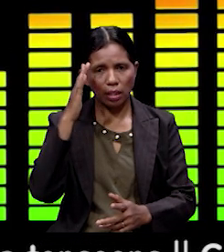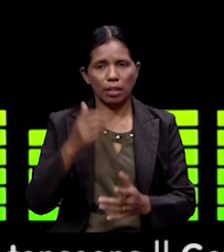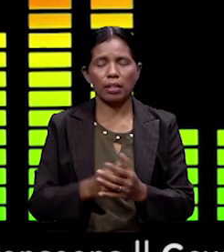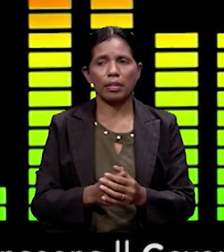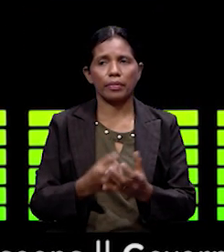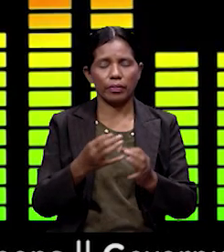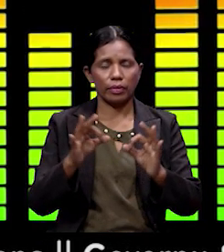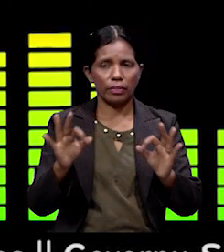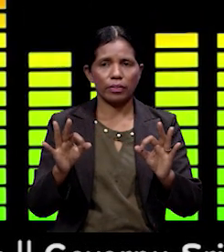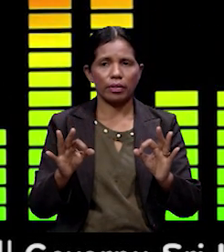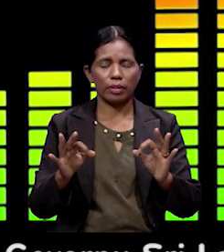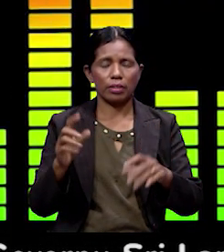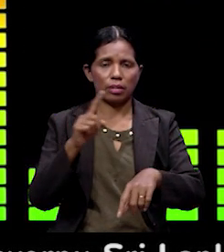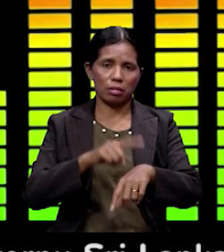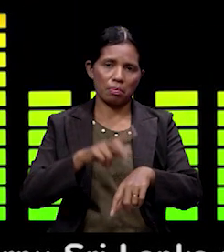ramatane